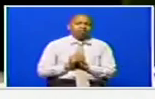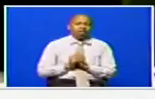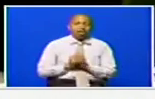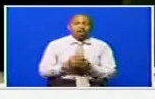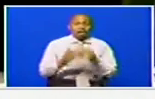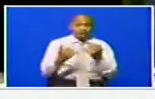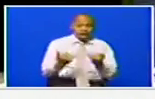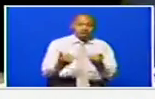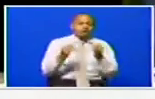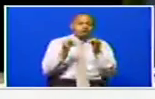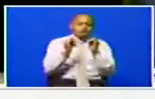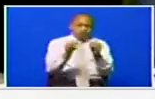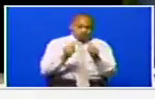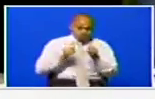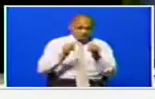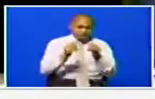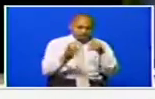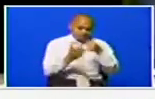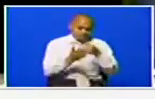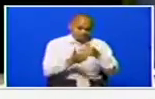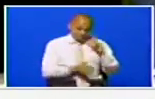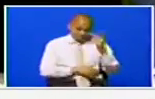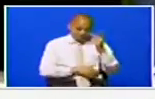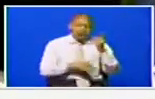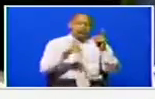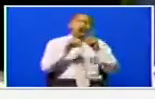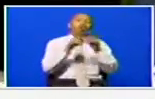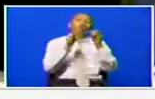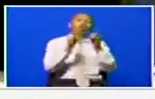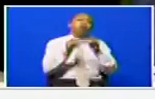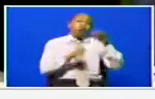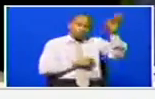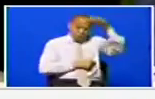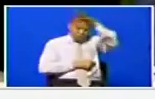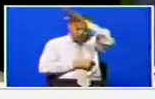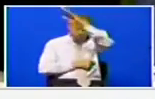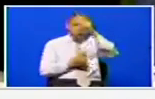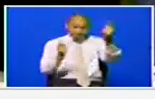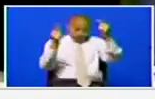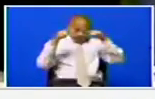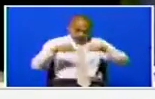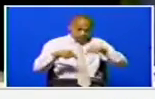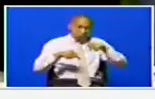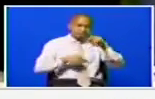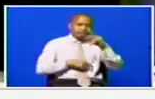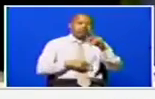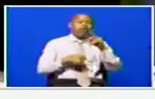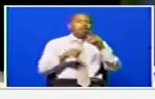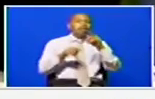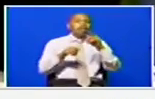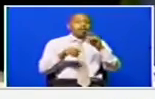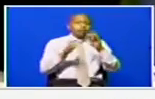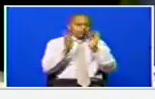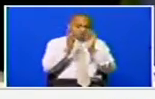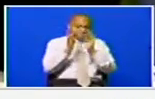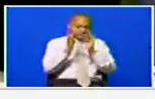sisi wanahabari wa hapa nchini na vile vile kuna wanahabari wa mataifa mengine wako hapa. Na mitandaoni wa Kenya wamelia